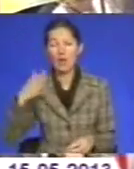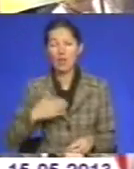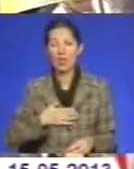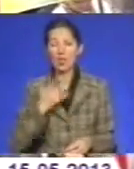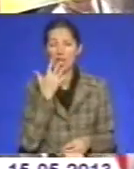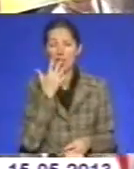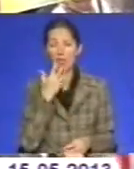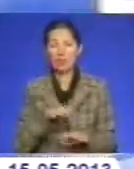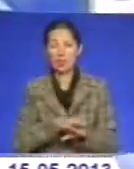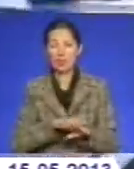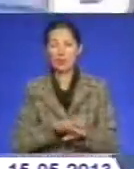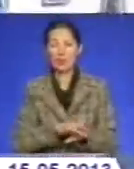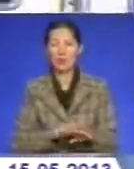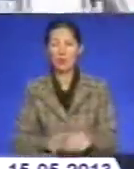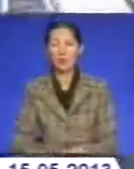нації!